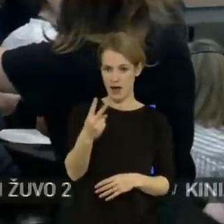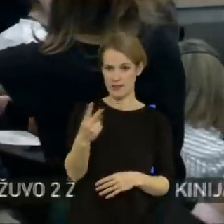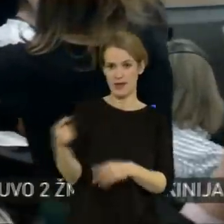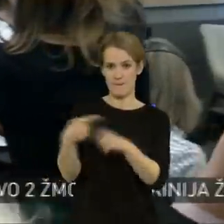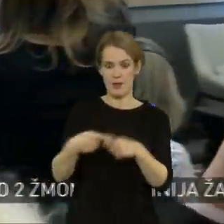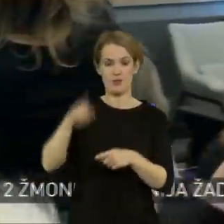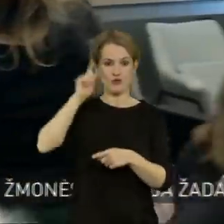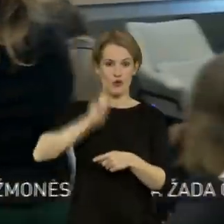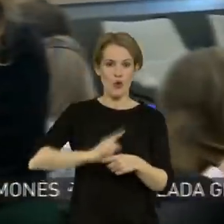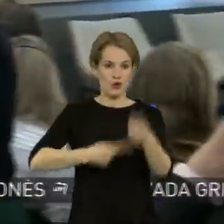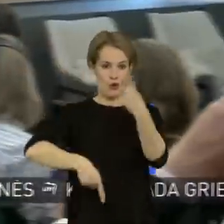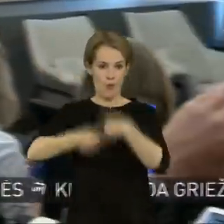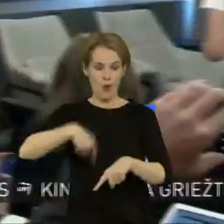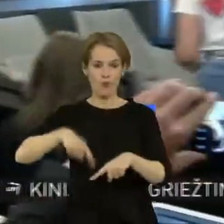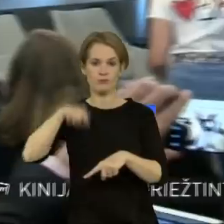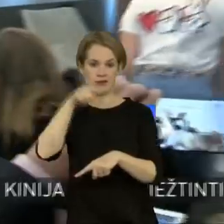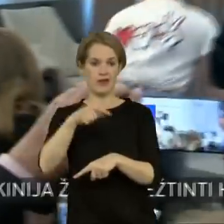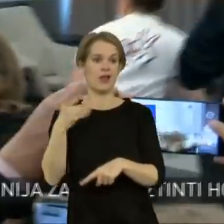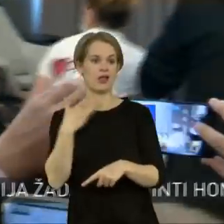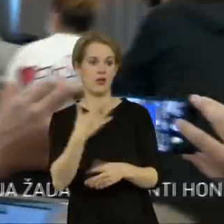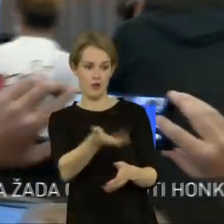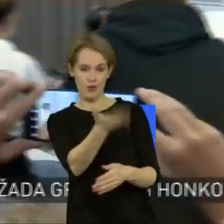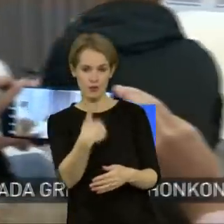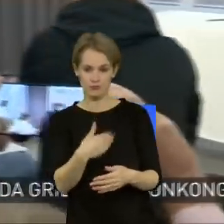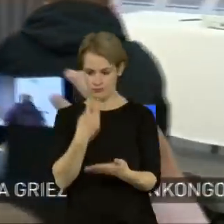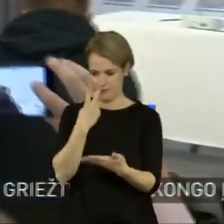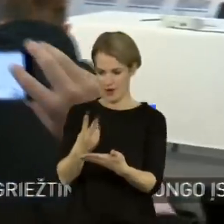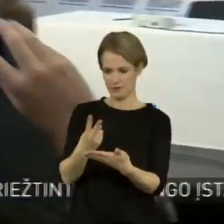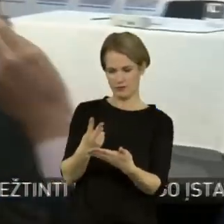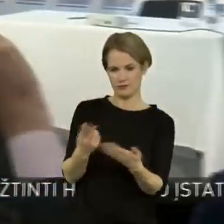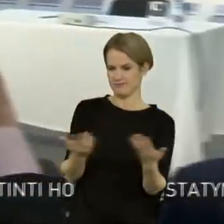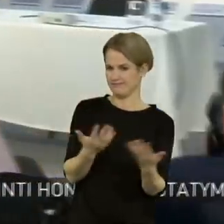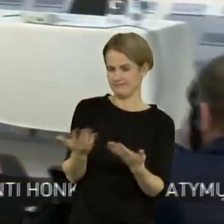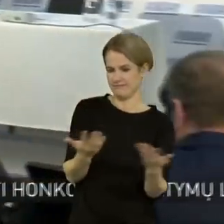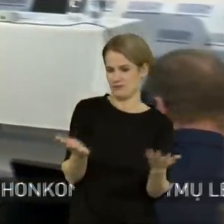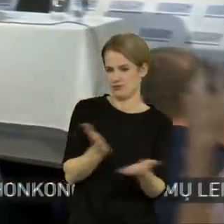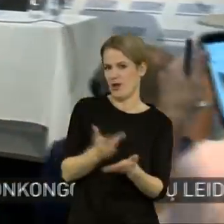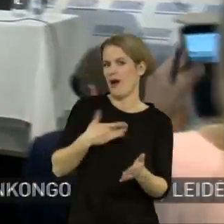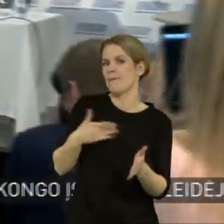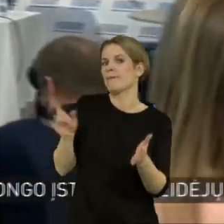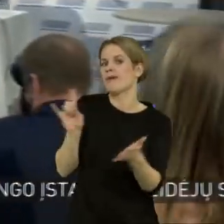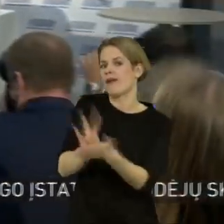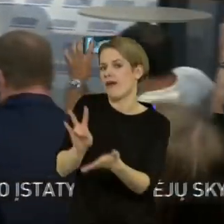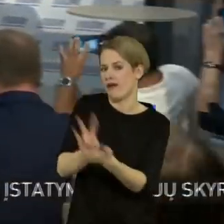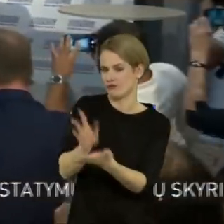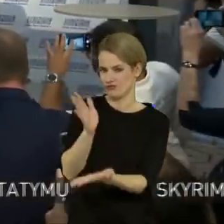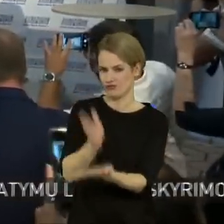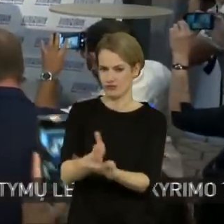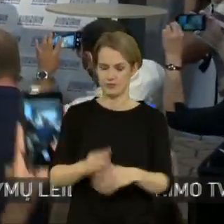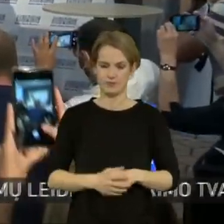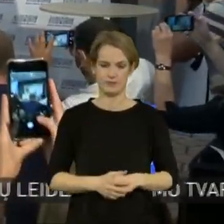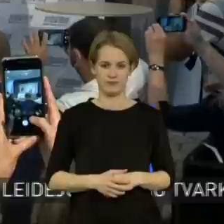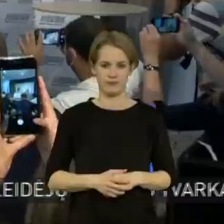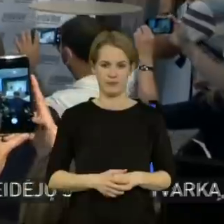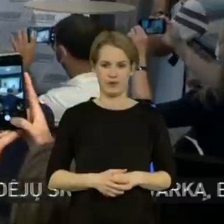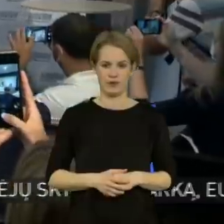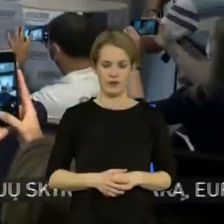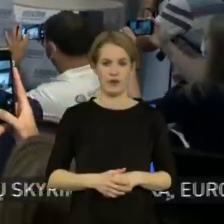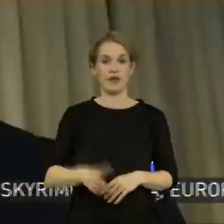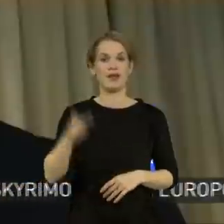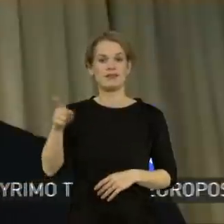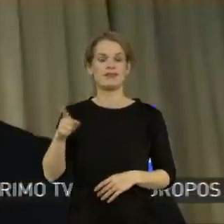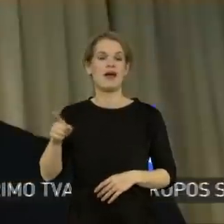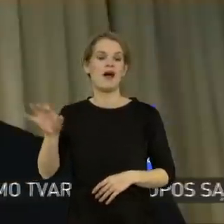politinį prieglobstį ir bylą vadina kerštu. Jį labai erzina aktyvi Svetlanos Cichanouskajos veikla, susitikimai